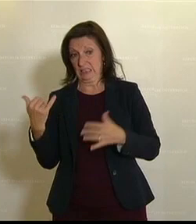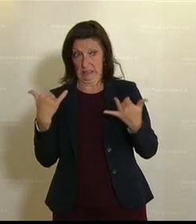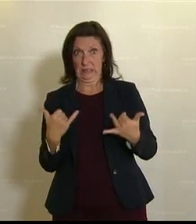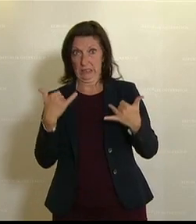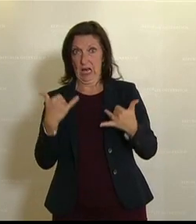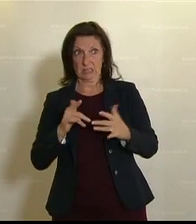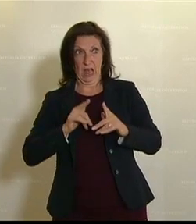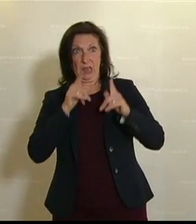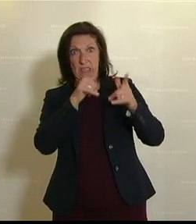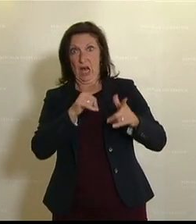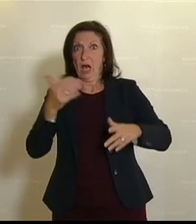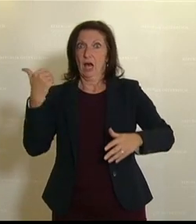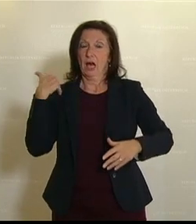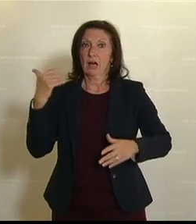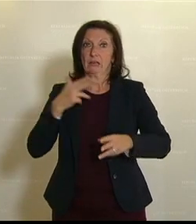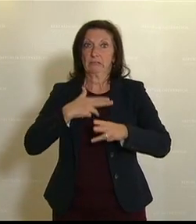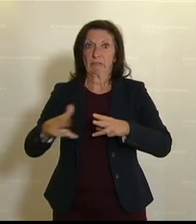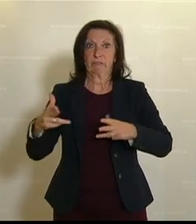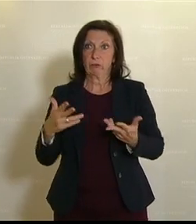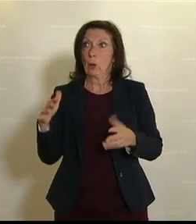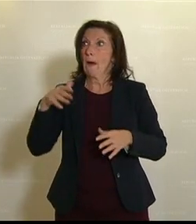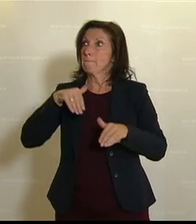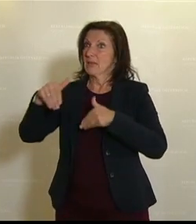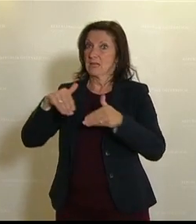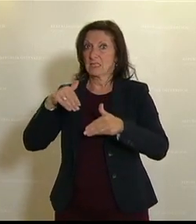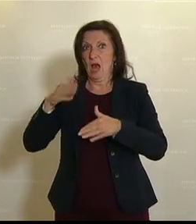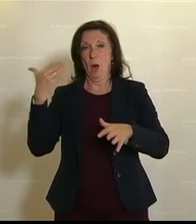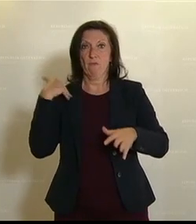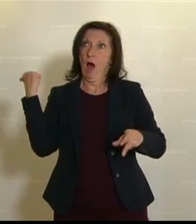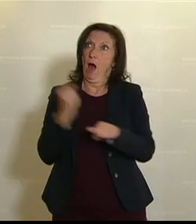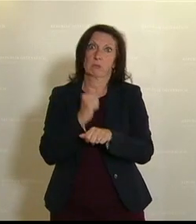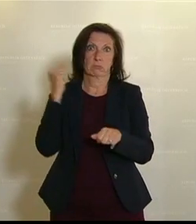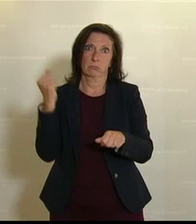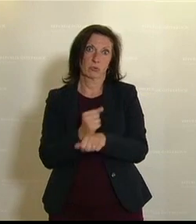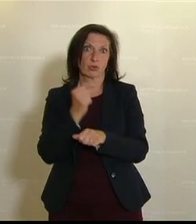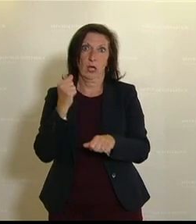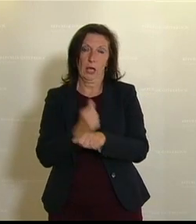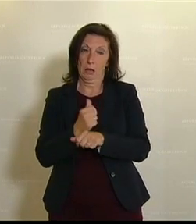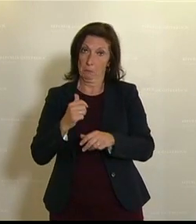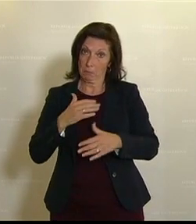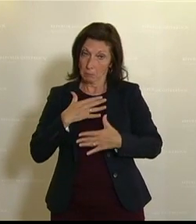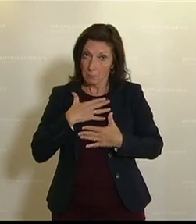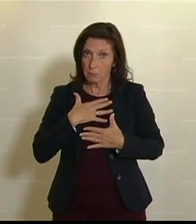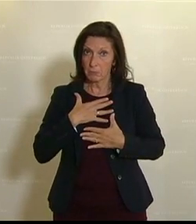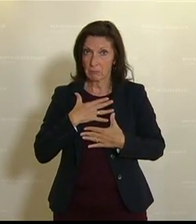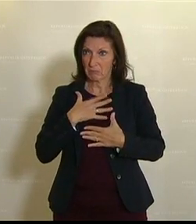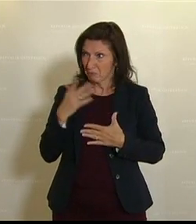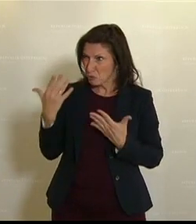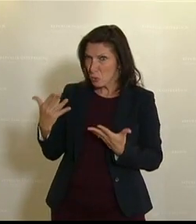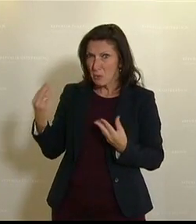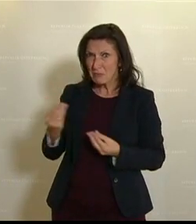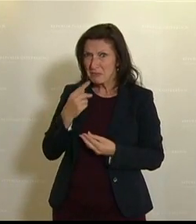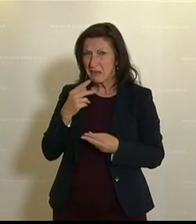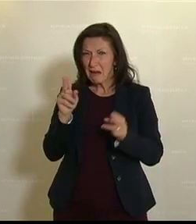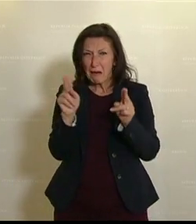eine Kraftanstrengung für das Ressort war. Also diese Aussage halte ich für ein Armutszeugnis. Wenn